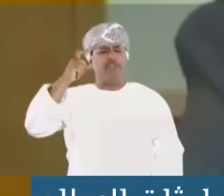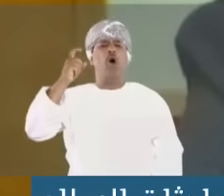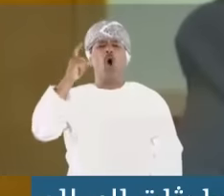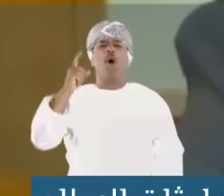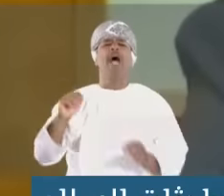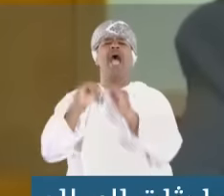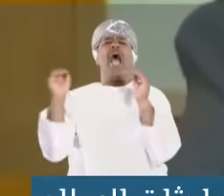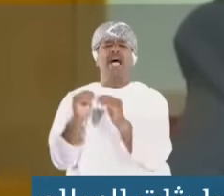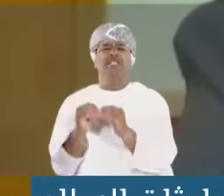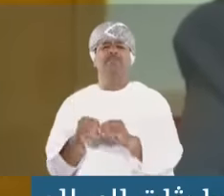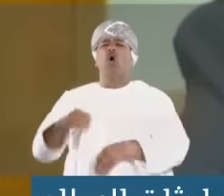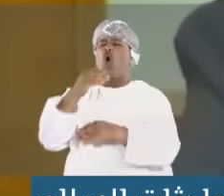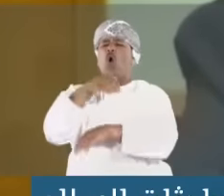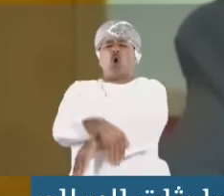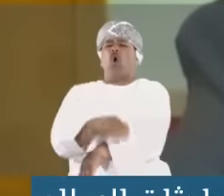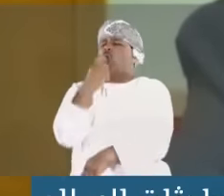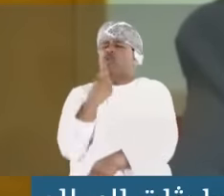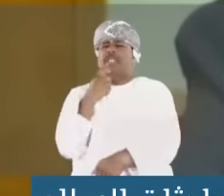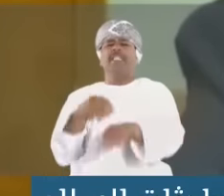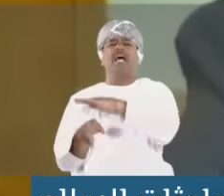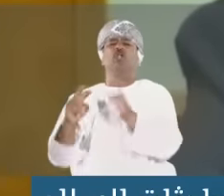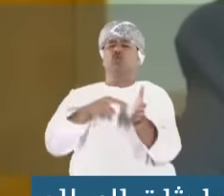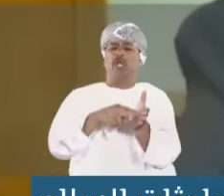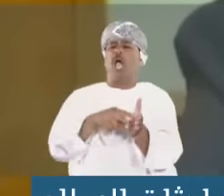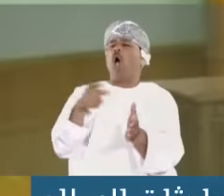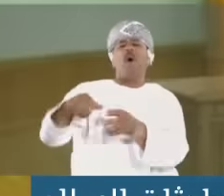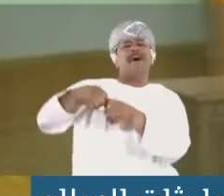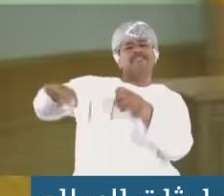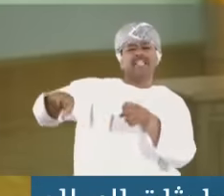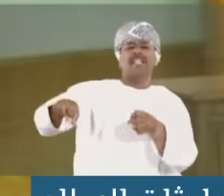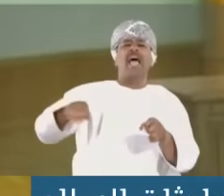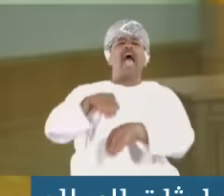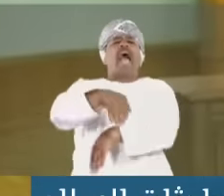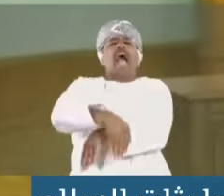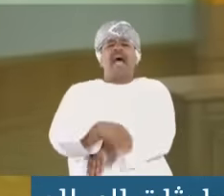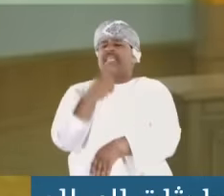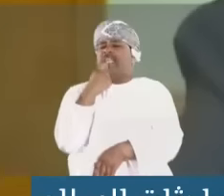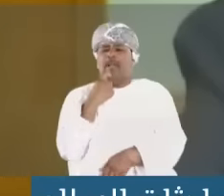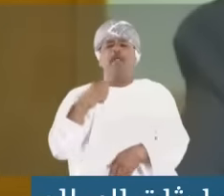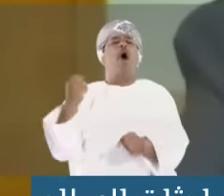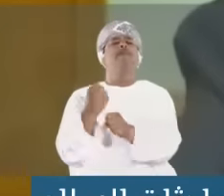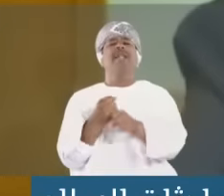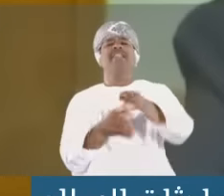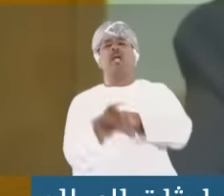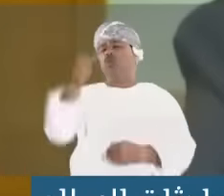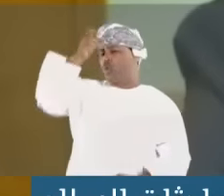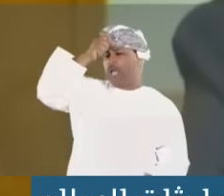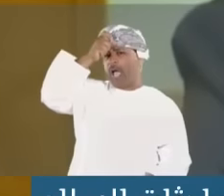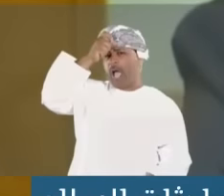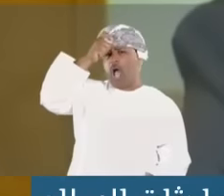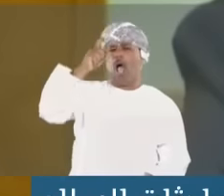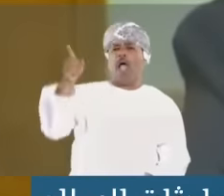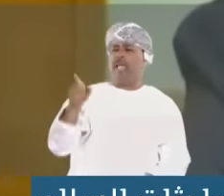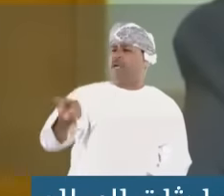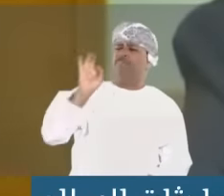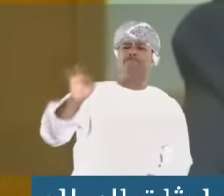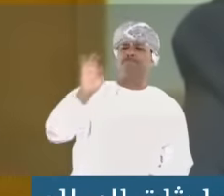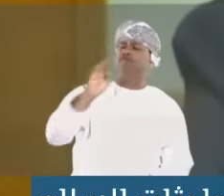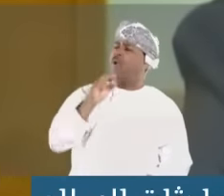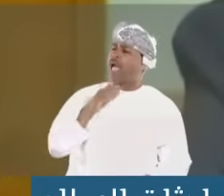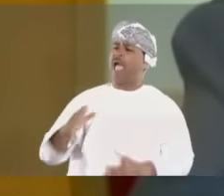الاتحاد الكردي في سوريا الذي تعتبره فرعا لحزب العمال الكردستاني في تركيا، مهددة